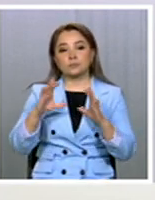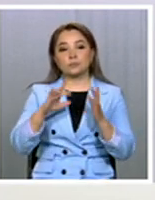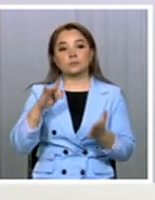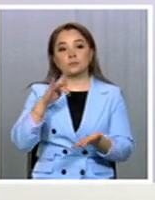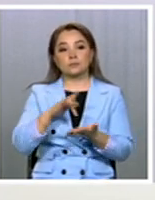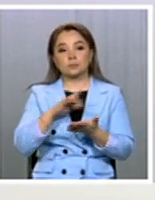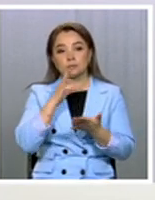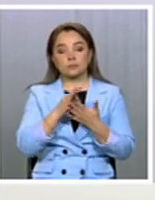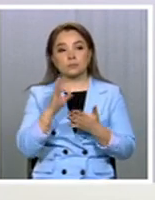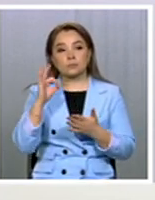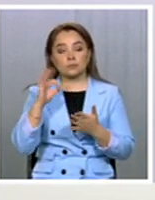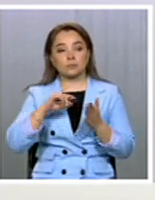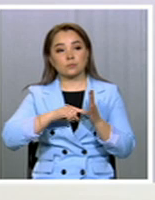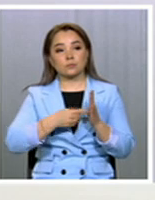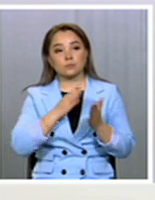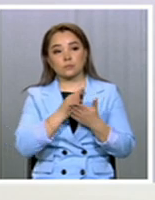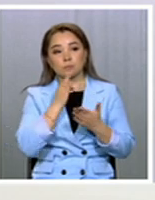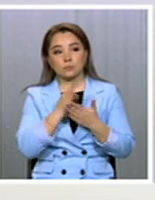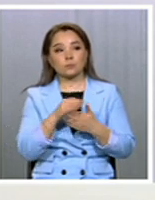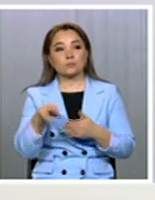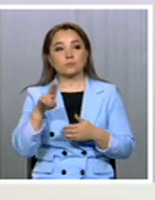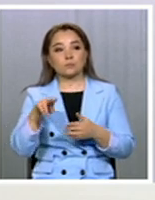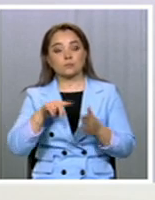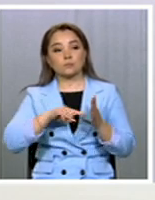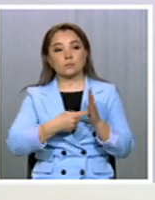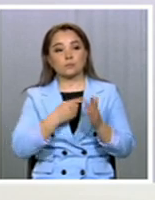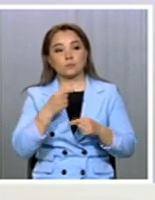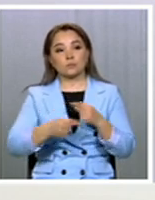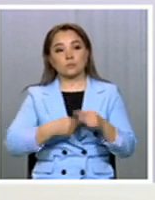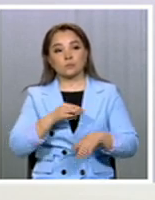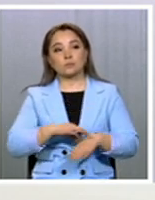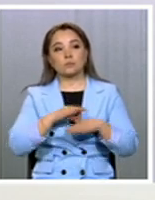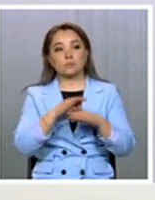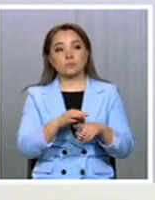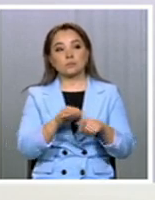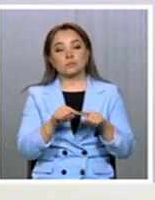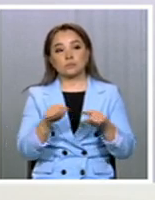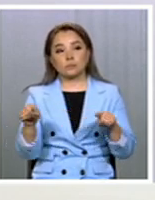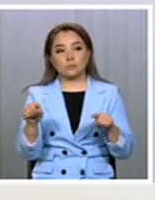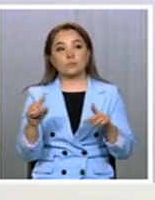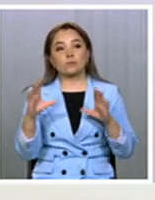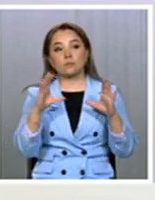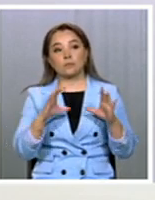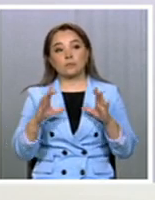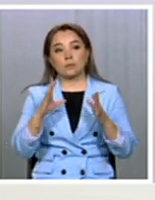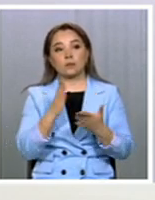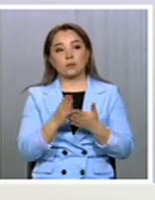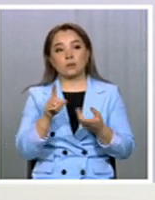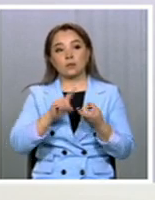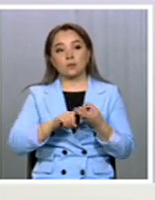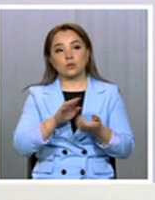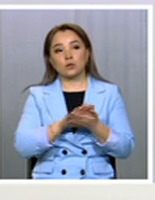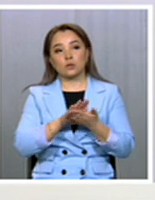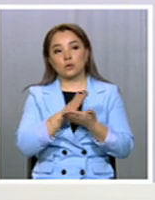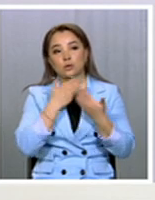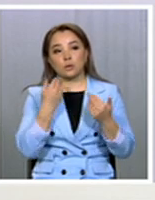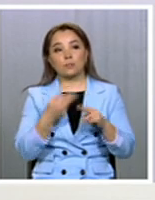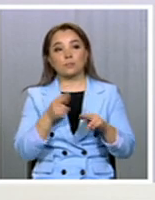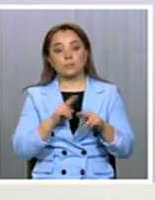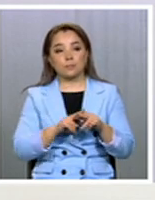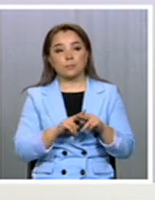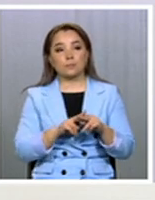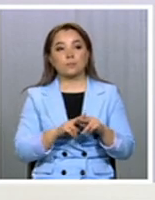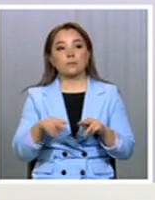нүктесі. Шеңбердің Д нүктесі арқылы өтетін түзу шеңберге жанама емес. Демек,